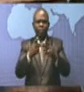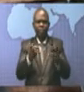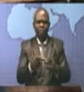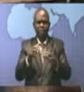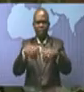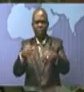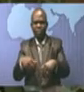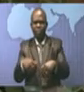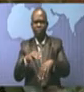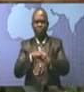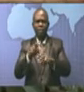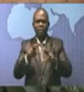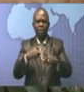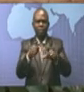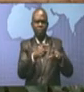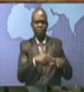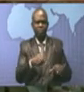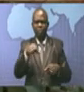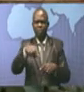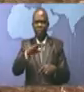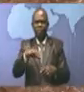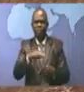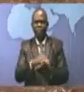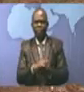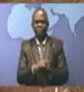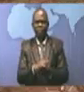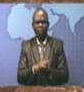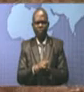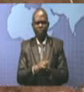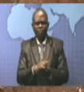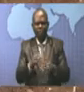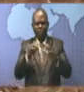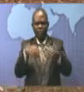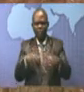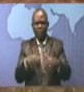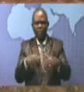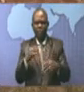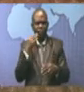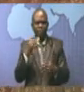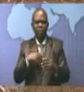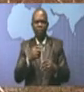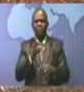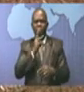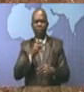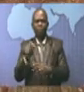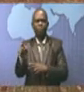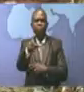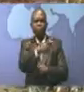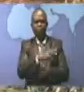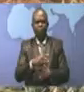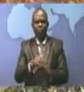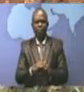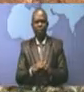intermédiaires de pommes de terre, dites pré-base, des étendues de culture d'été irriguées par aspersion. En ce